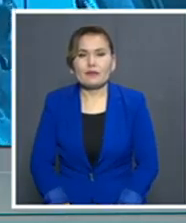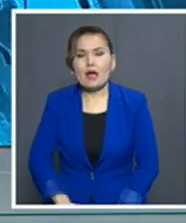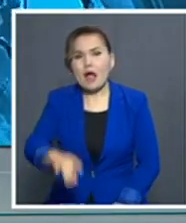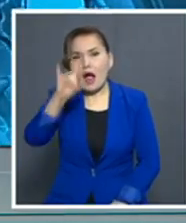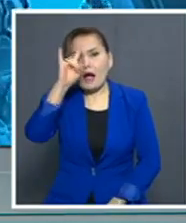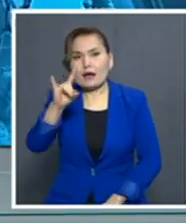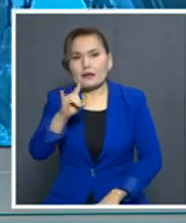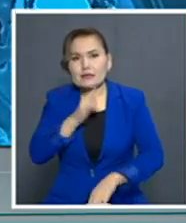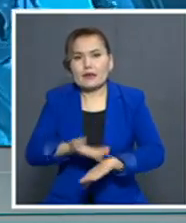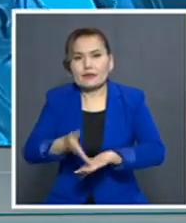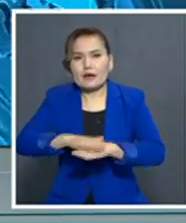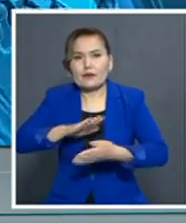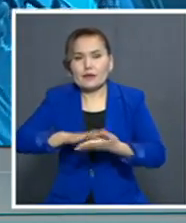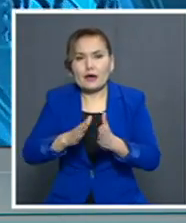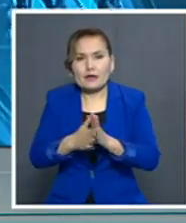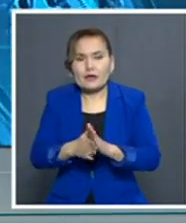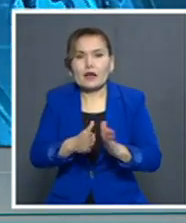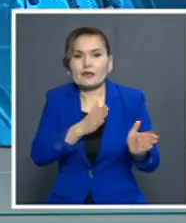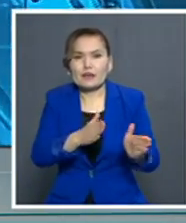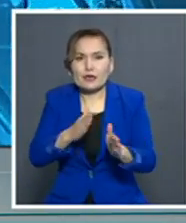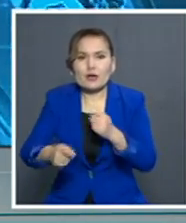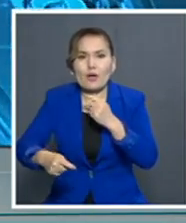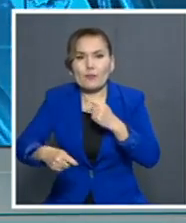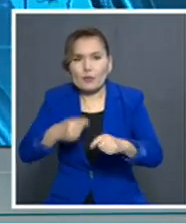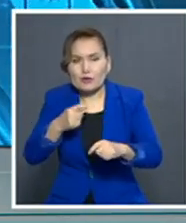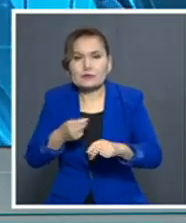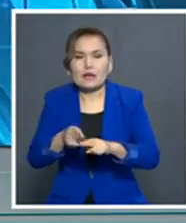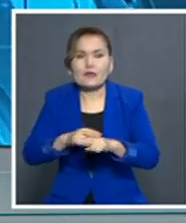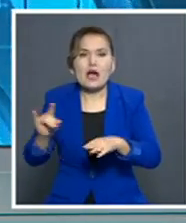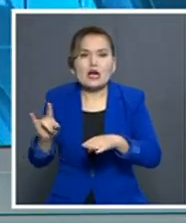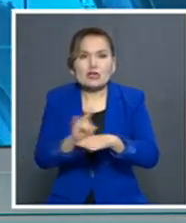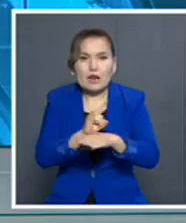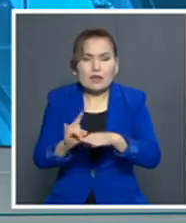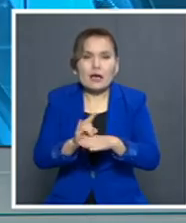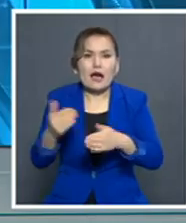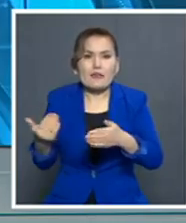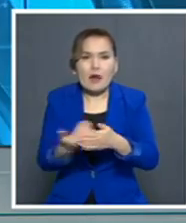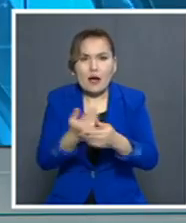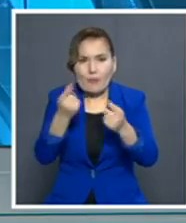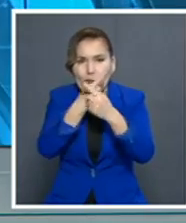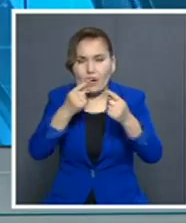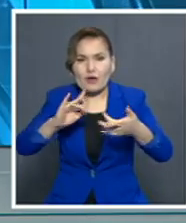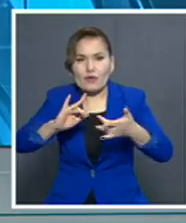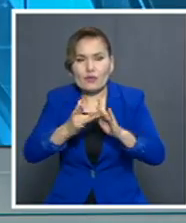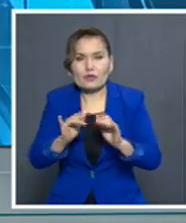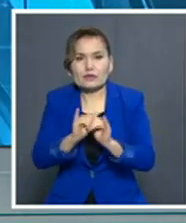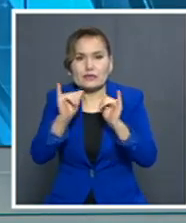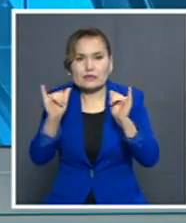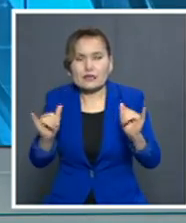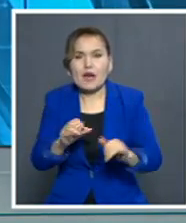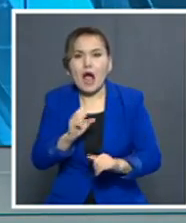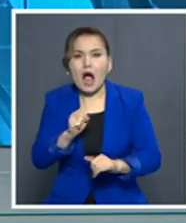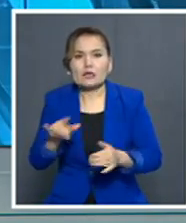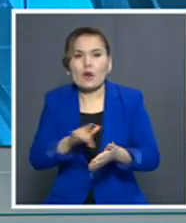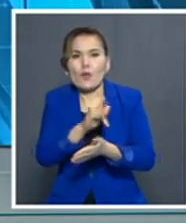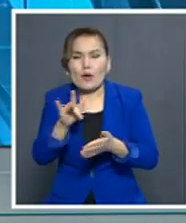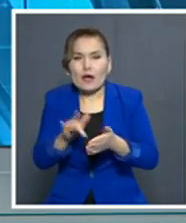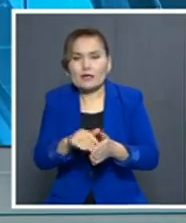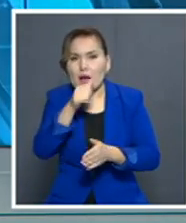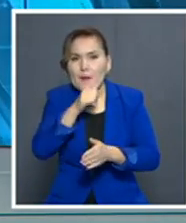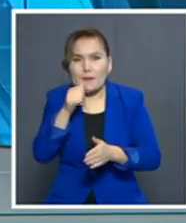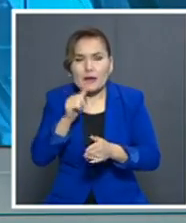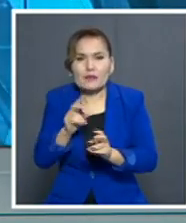Я елімізде төтенше жағдай режимін бұзғандардан бөлек жалған ақпарат таратушыларда тыйылмай тұр. Мәселен, Ақтау қаласында жасырын жұмыс